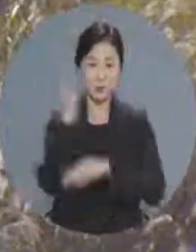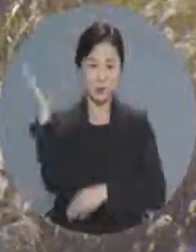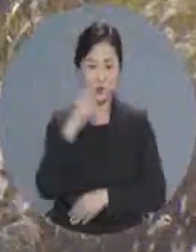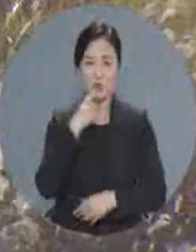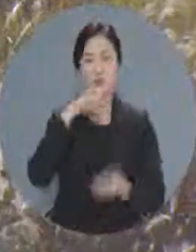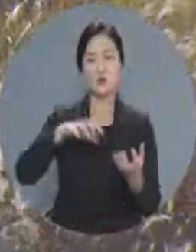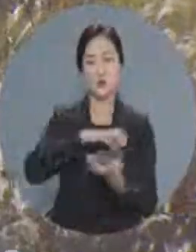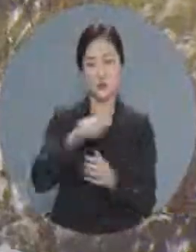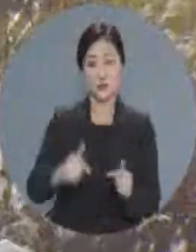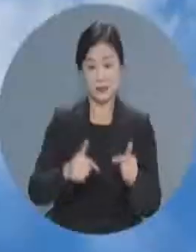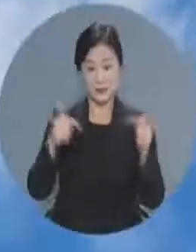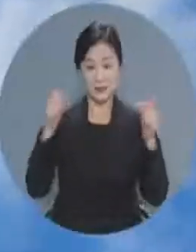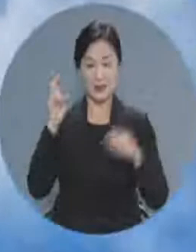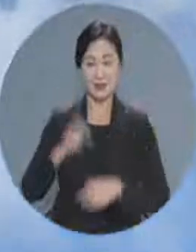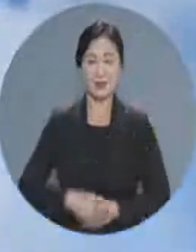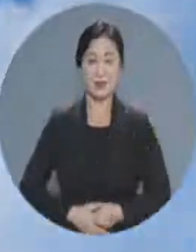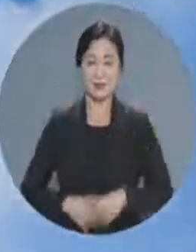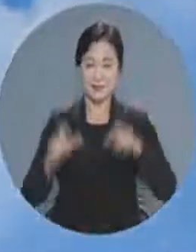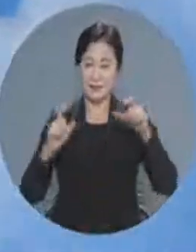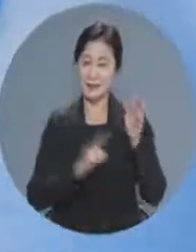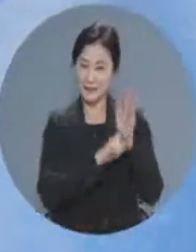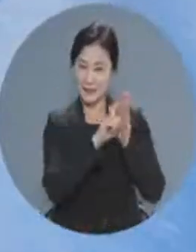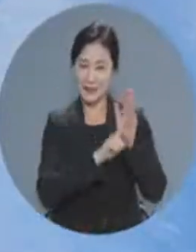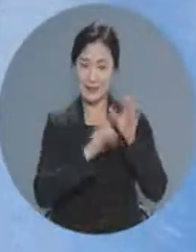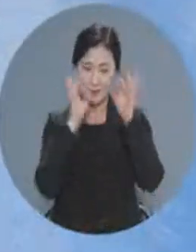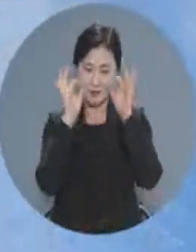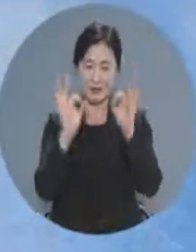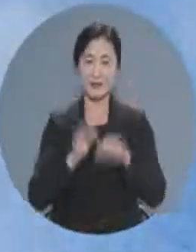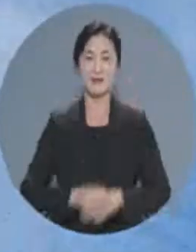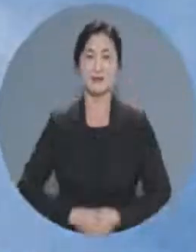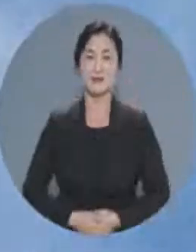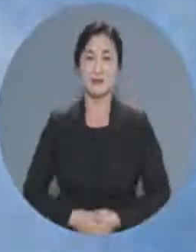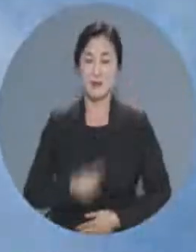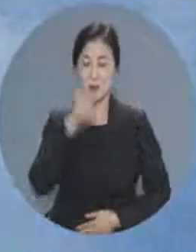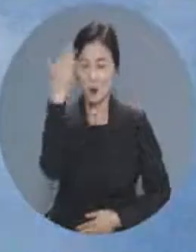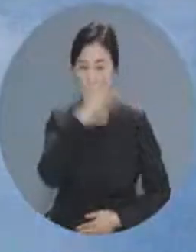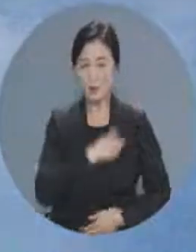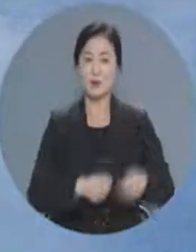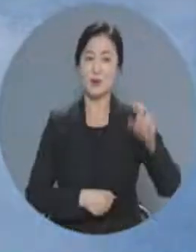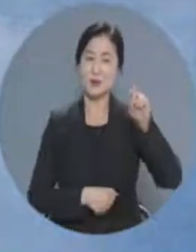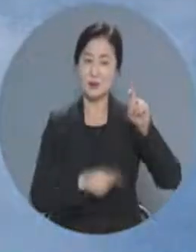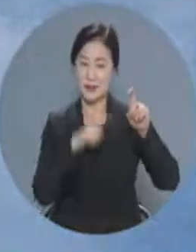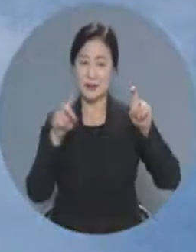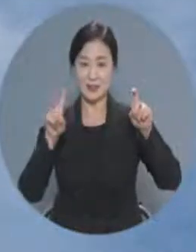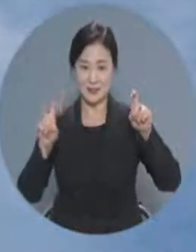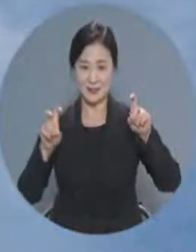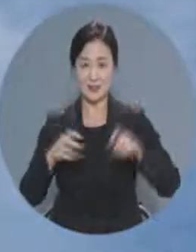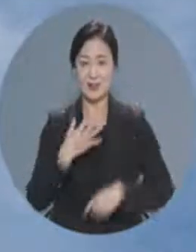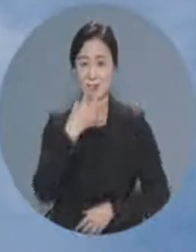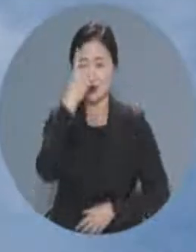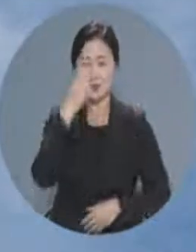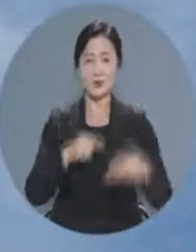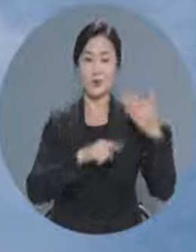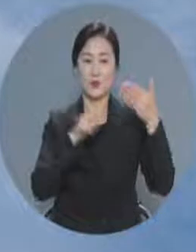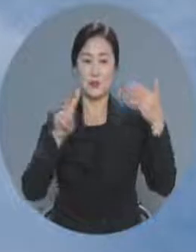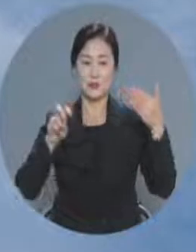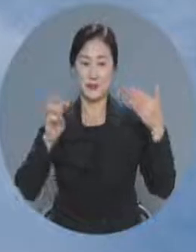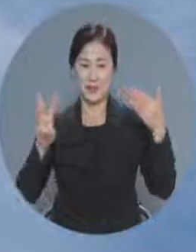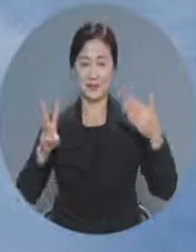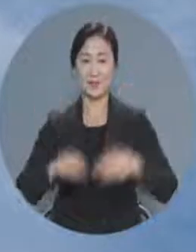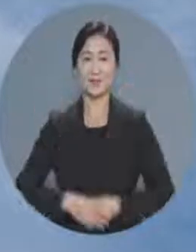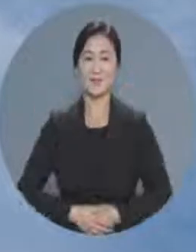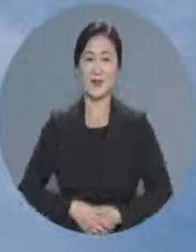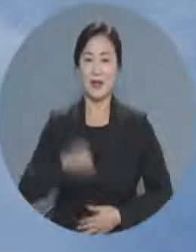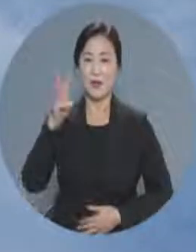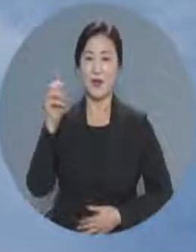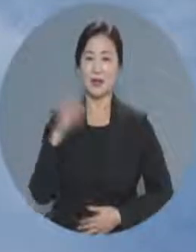많으시겠습니다 지역별 날씨와 기온 보시겠습니다 여수가 11에서 20도 순천이 구해서 23도